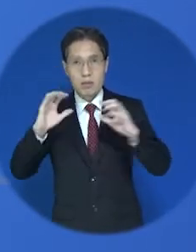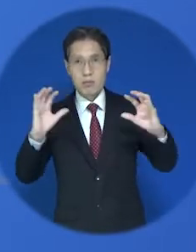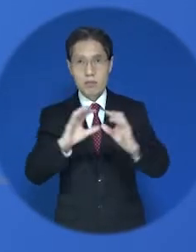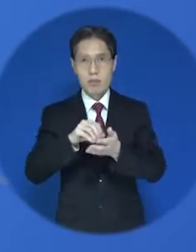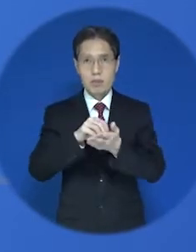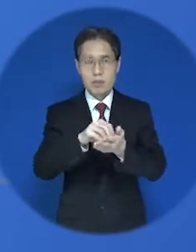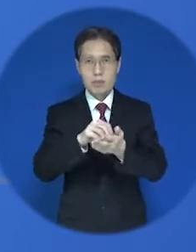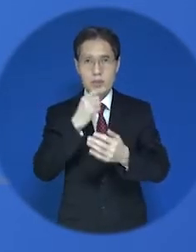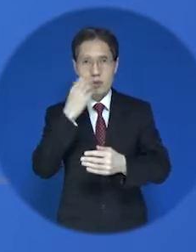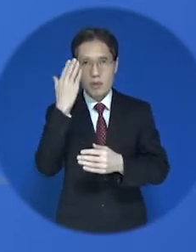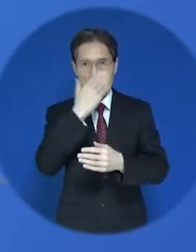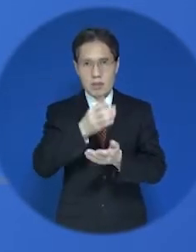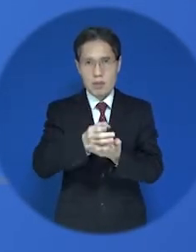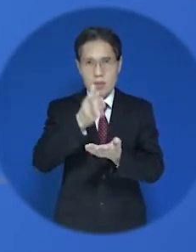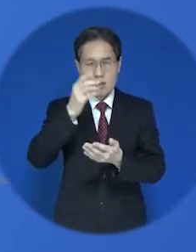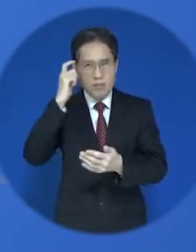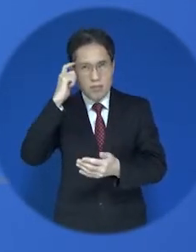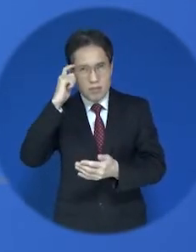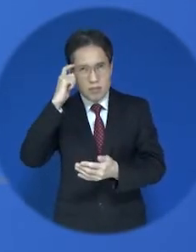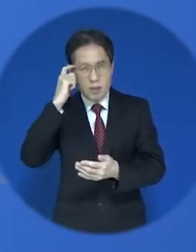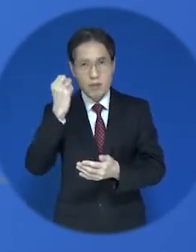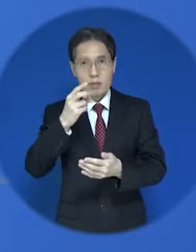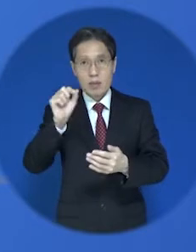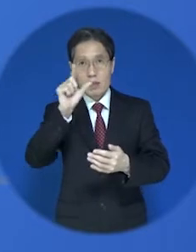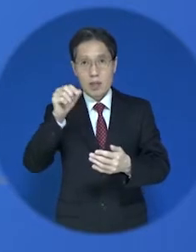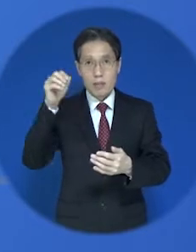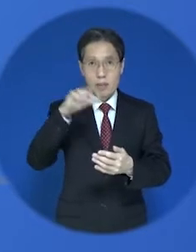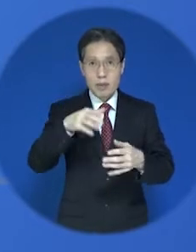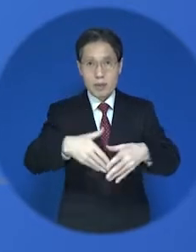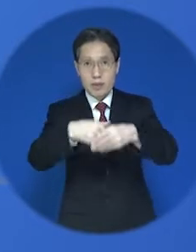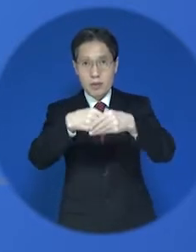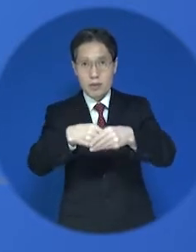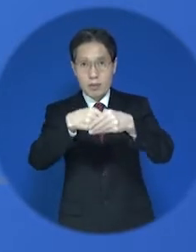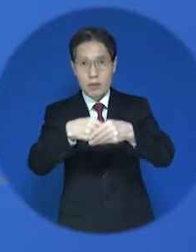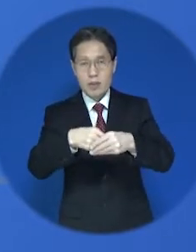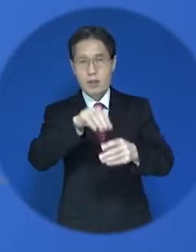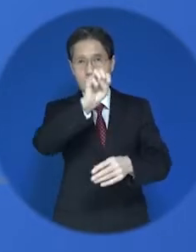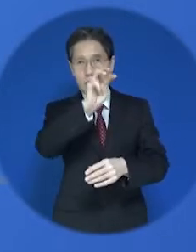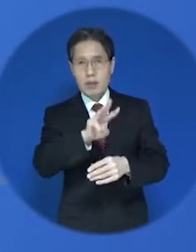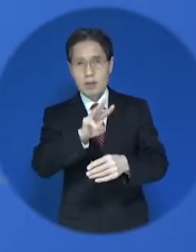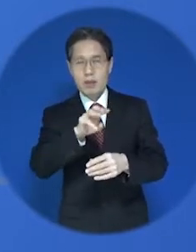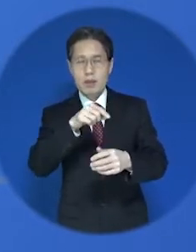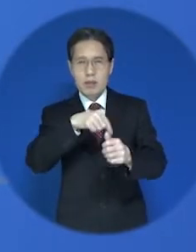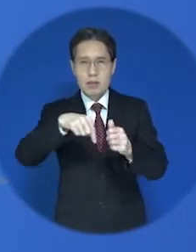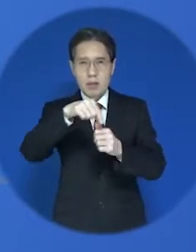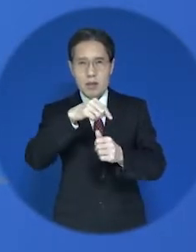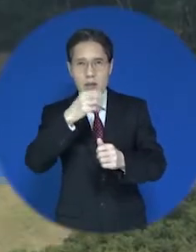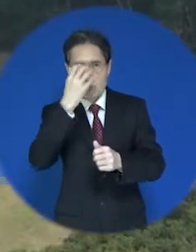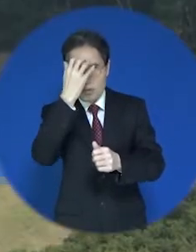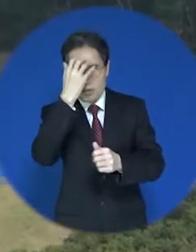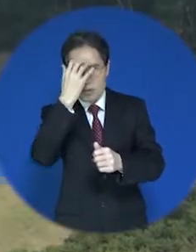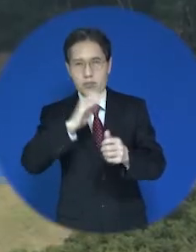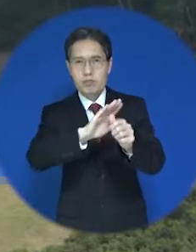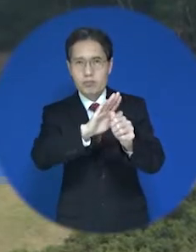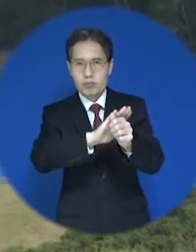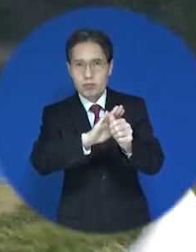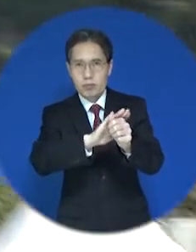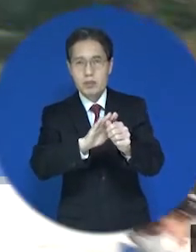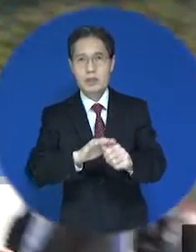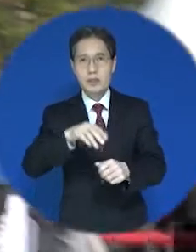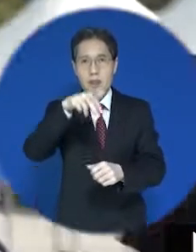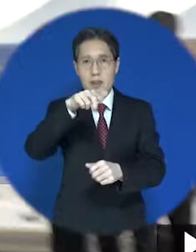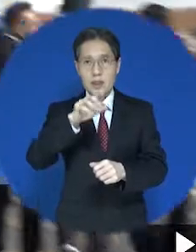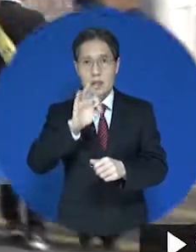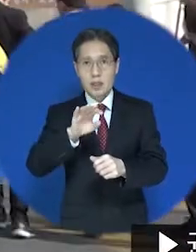민주주의의 가치를 되새기고 달빛 동맹 상대 도시인 광주의 아픔을 위로 있습니다 이 자리에는 장 상수